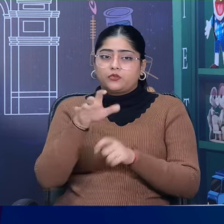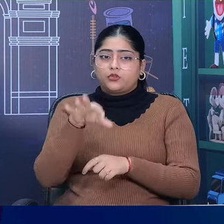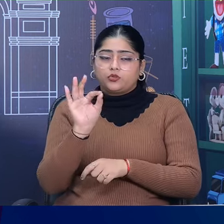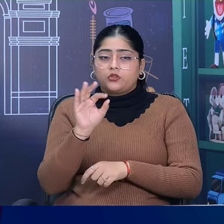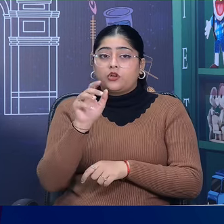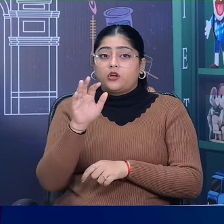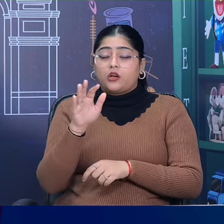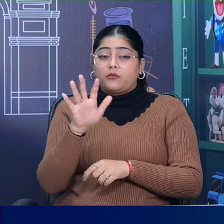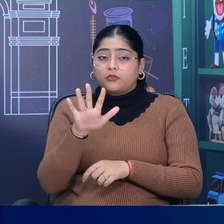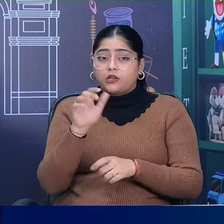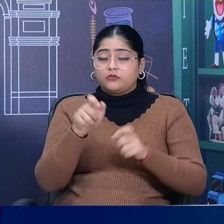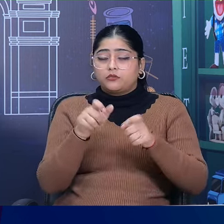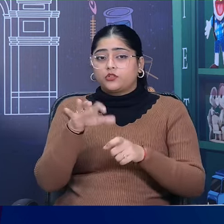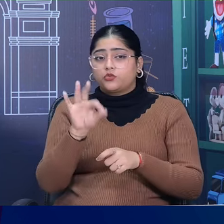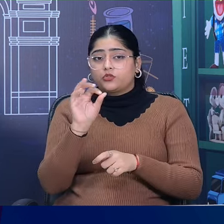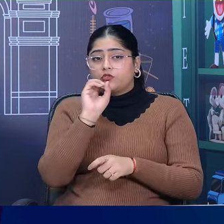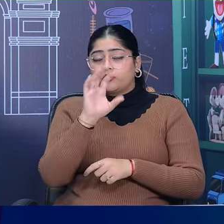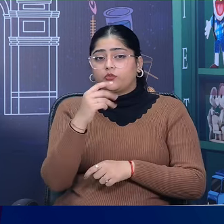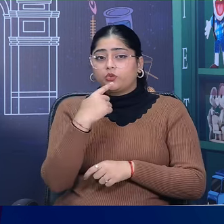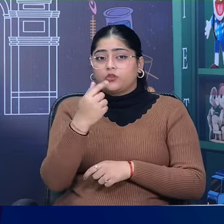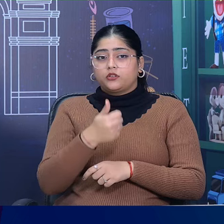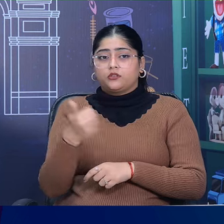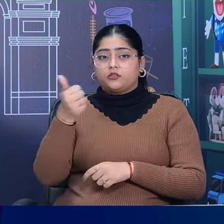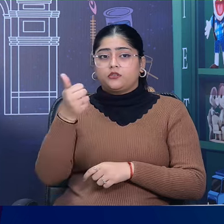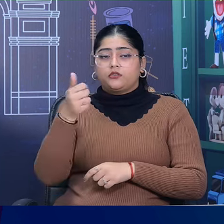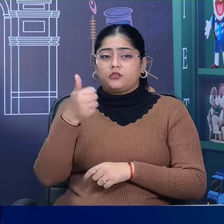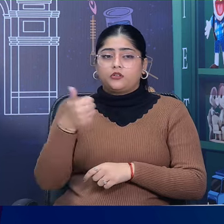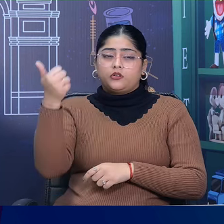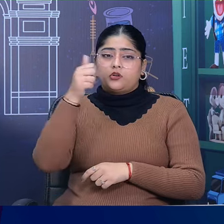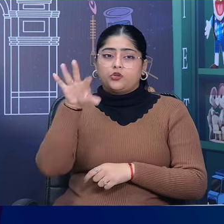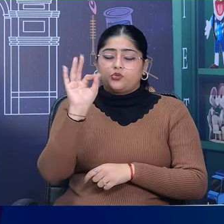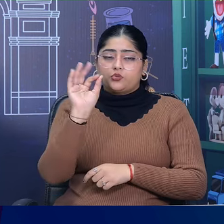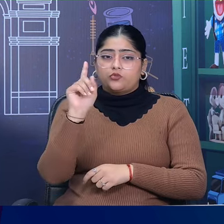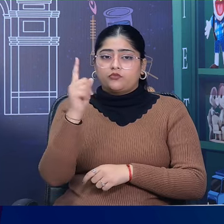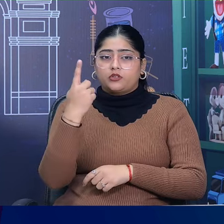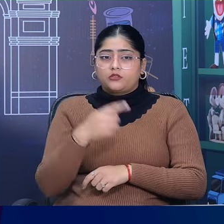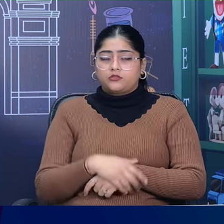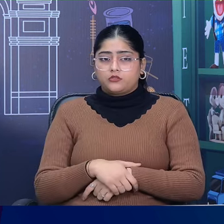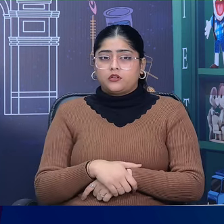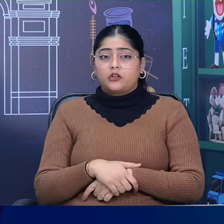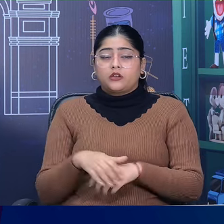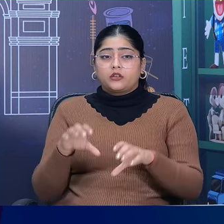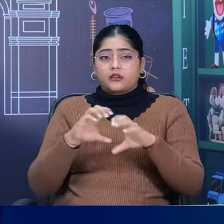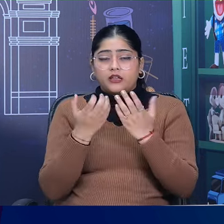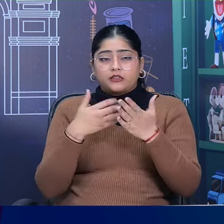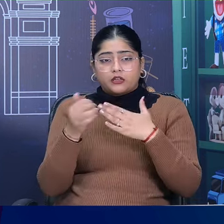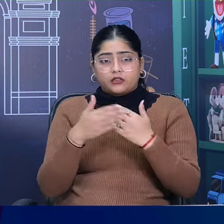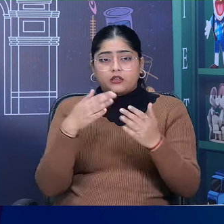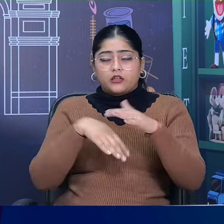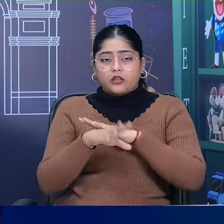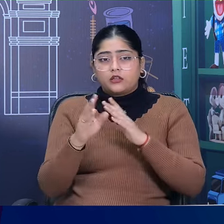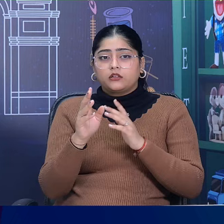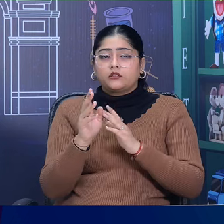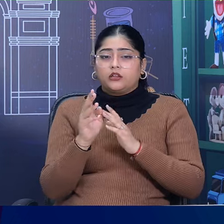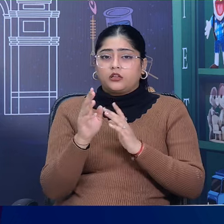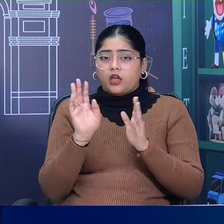चुनाव करें और सरपंच के चुनाव के बाद क्लास में होने वाली जितनी भी समस्याएं हैं उनका डिस्कशन क्लास में ही